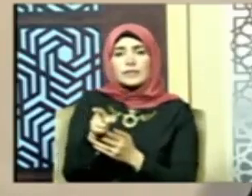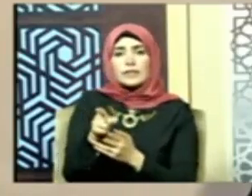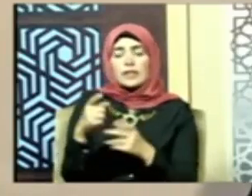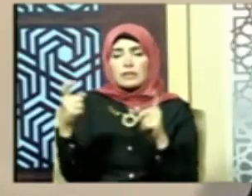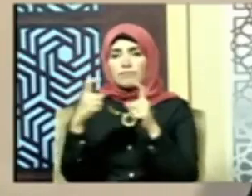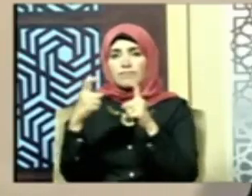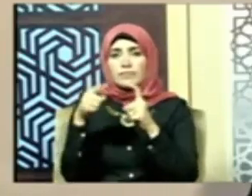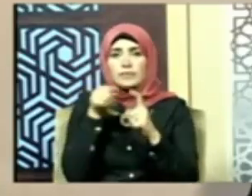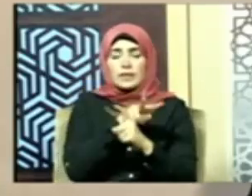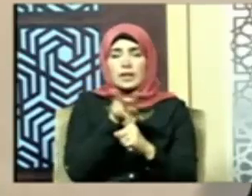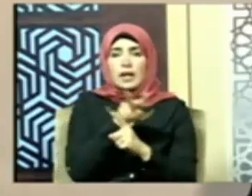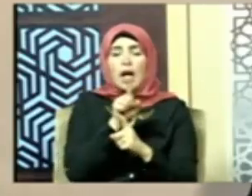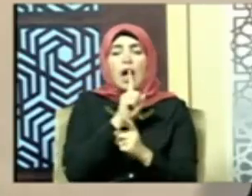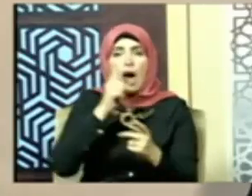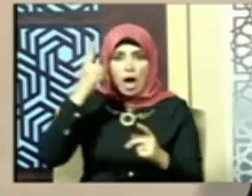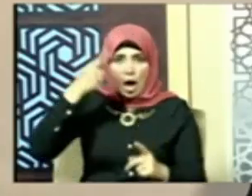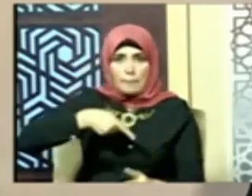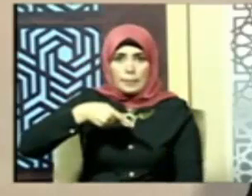أمر